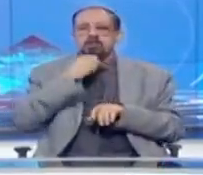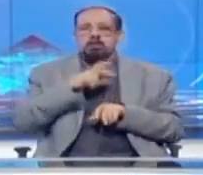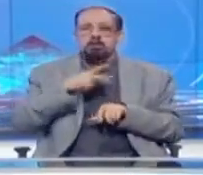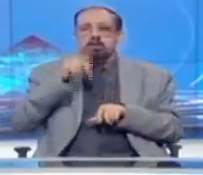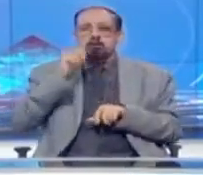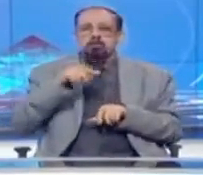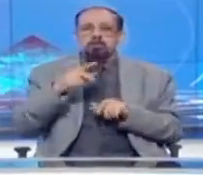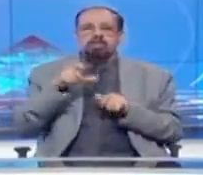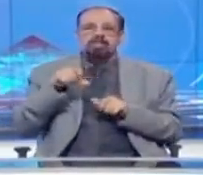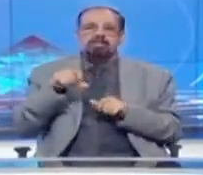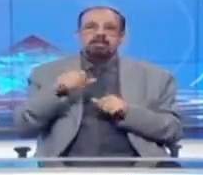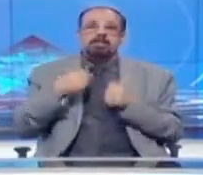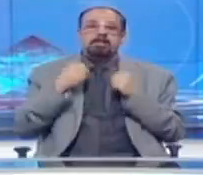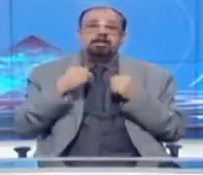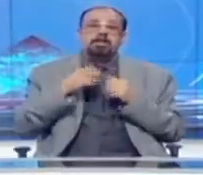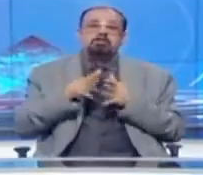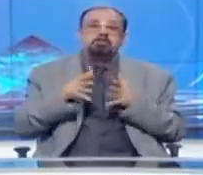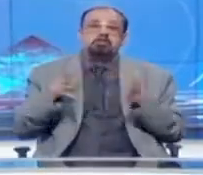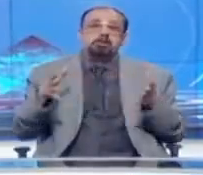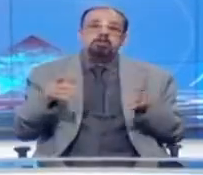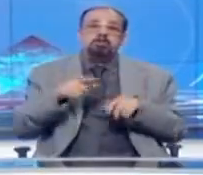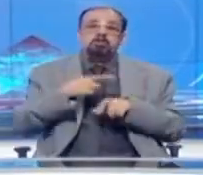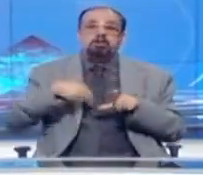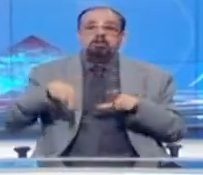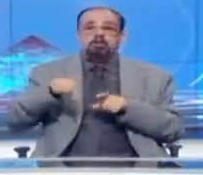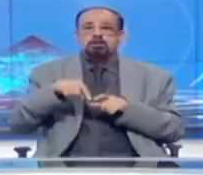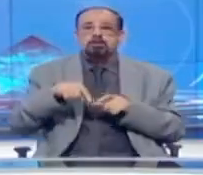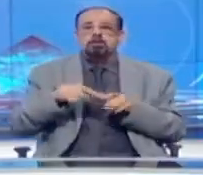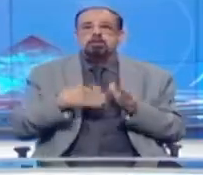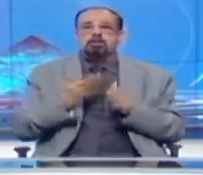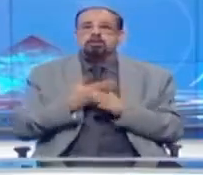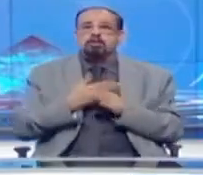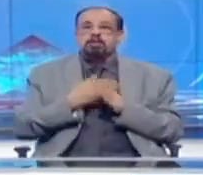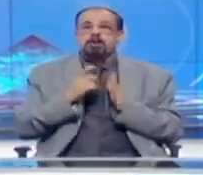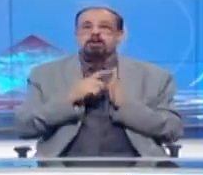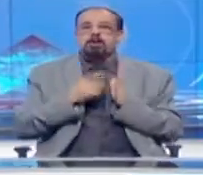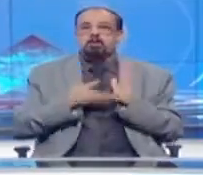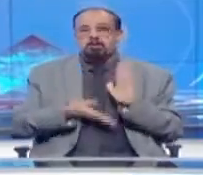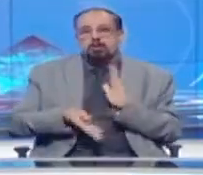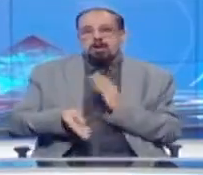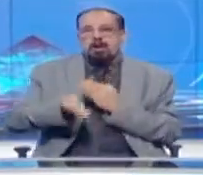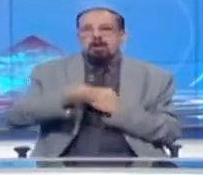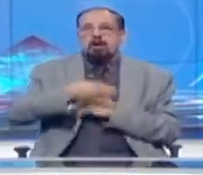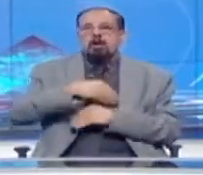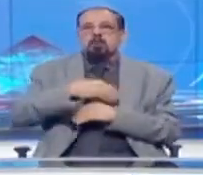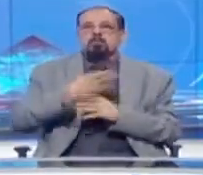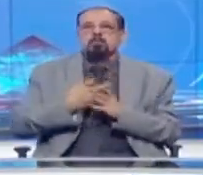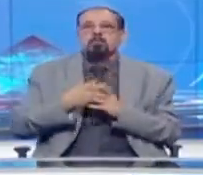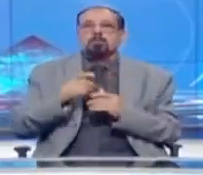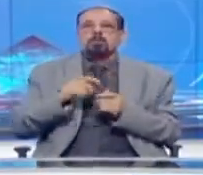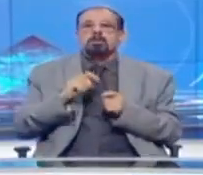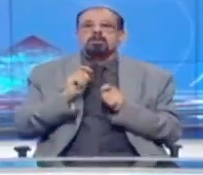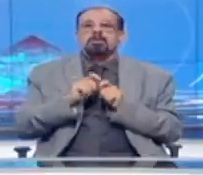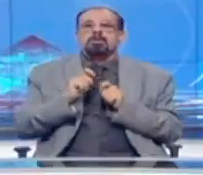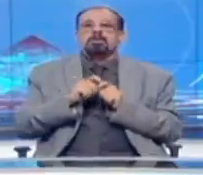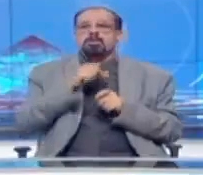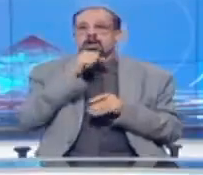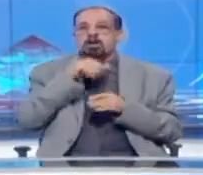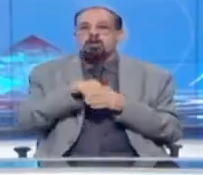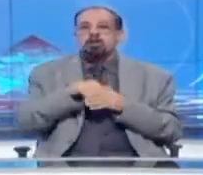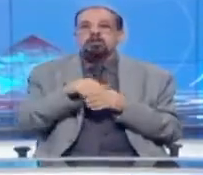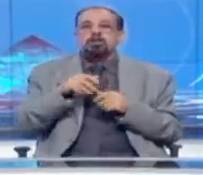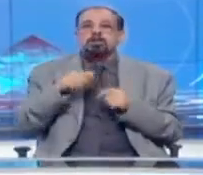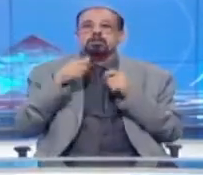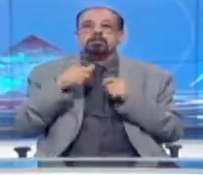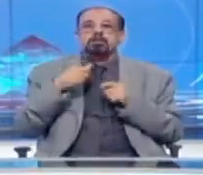فرنسا لليوم 9 من الاحتجاجات واسعة النطاق ضد تمرير مشروع إصلاح نظام التقاعد.